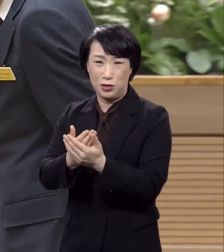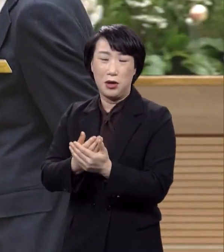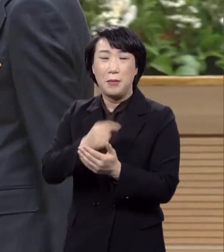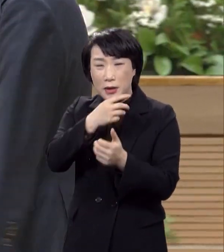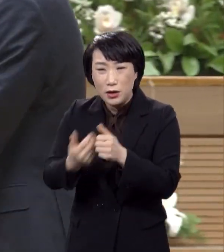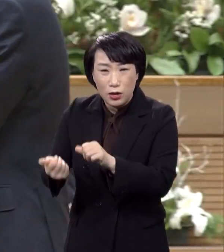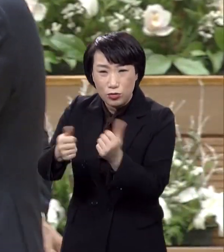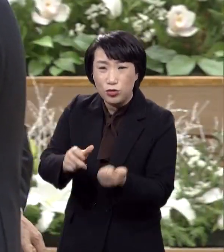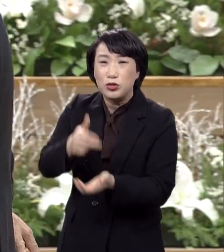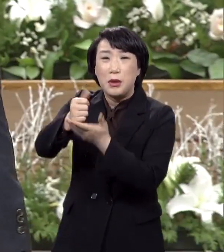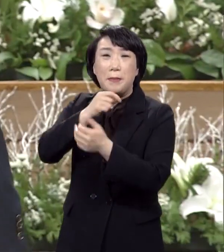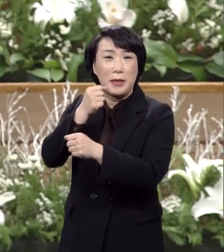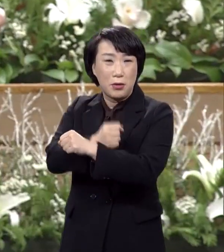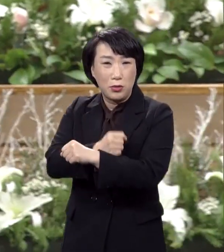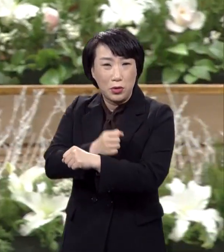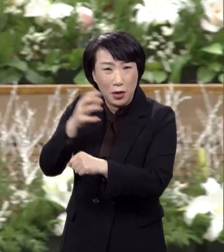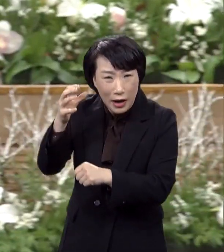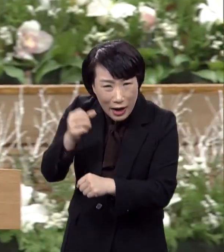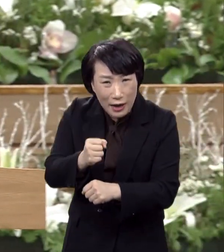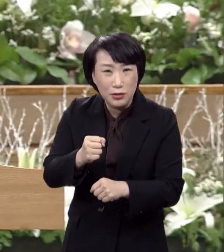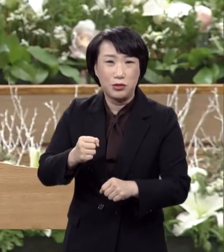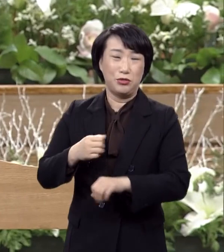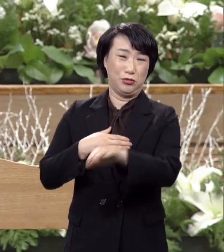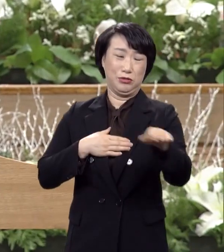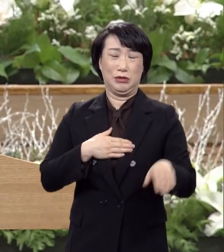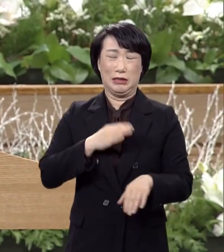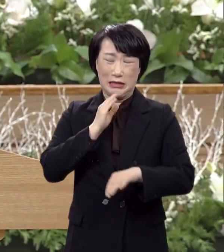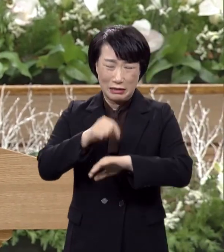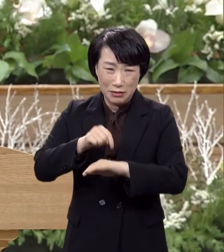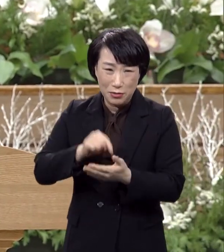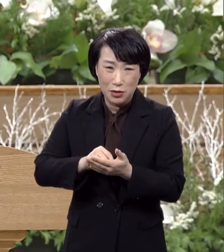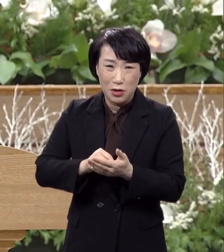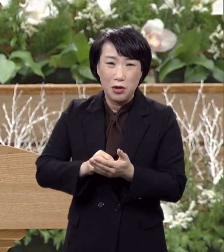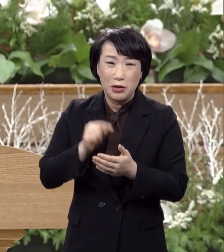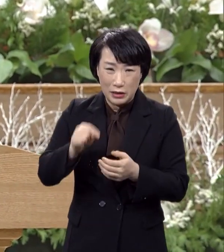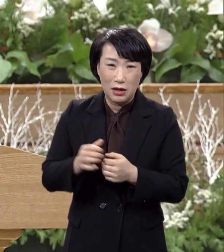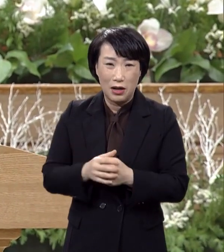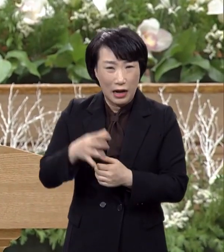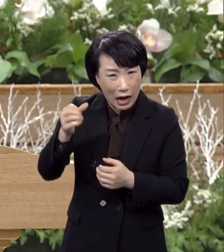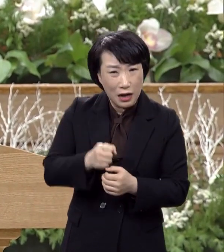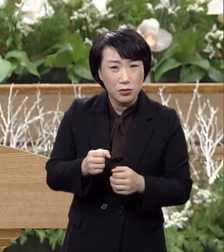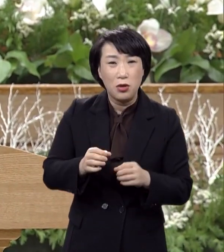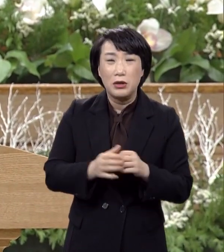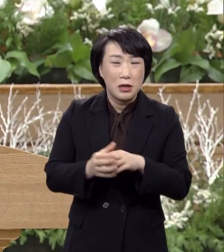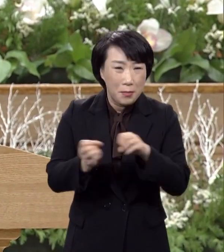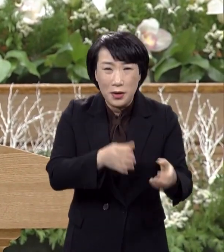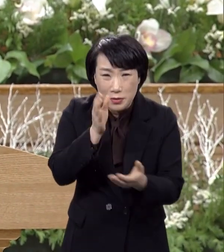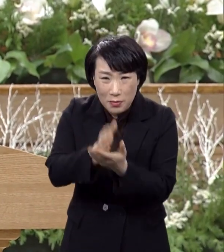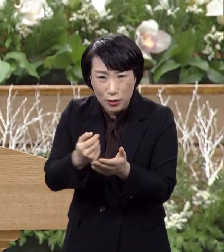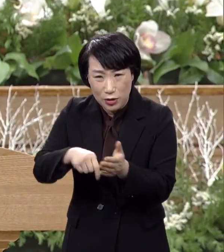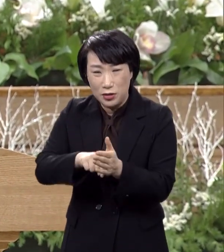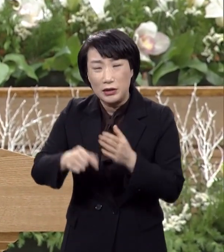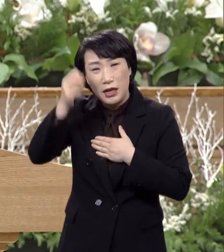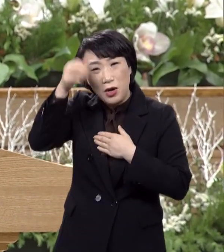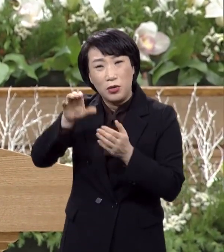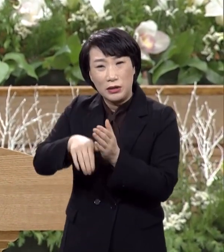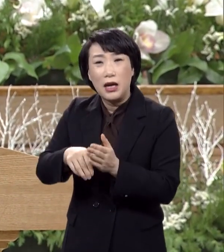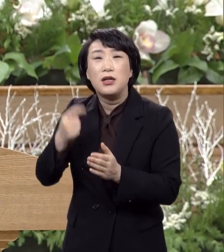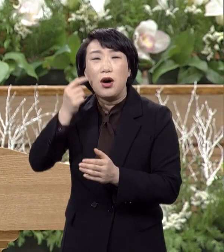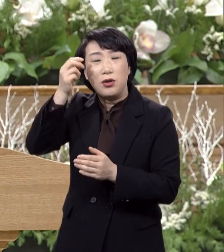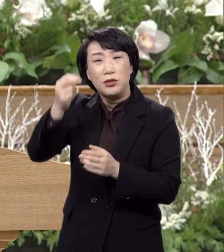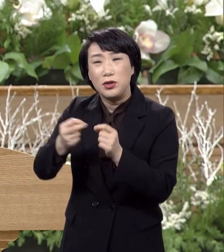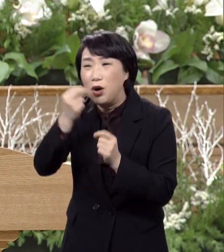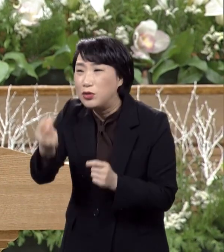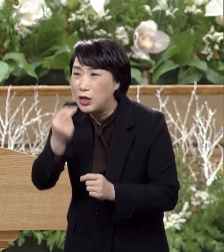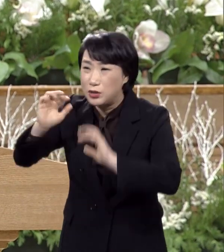흘리신 주님의 피의 공로를 우리는 진실로 무효시키지 않기 위하여 내 영혼의 때 영생과